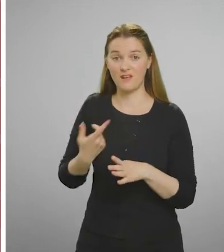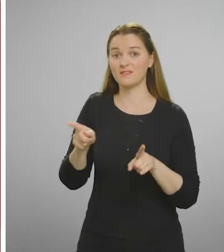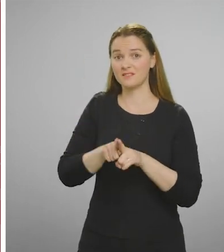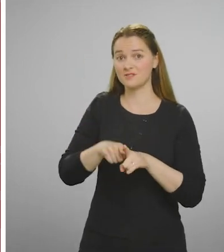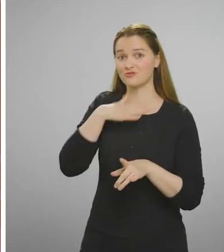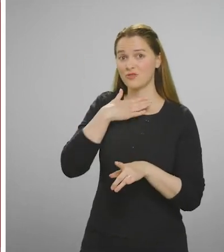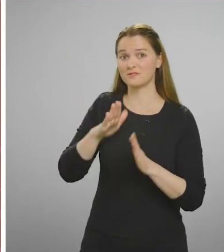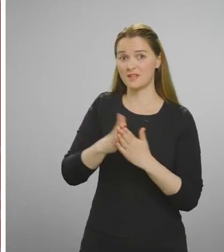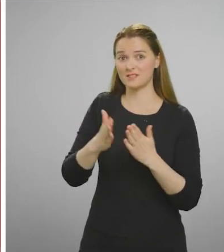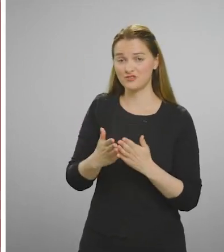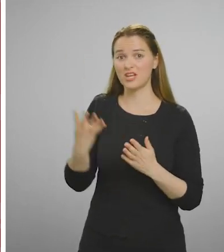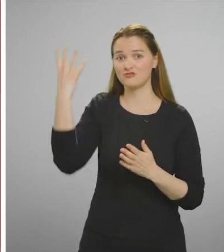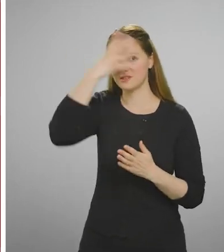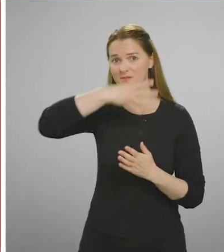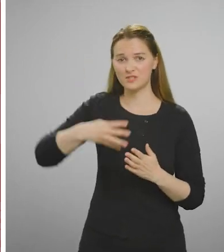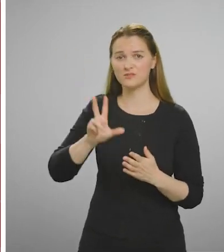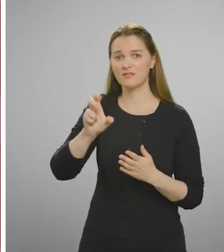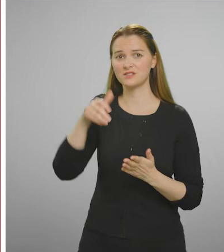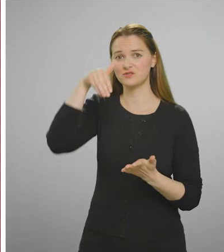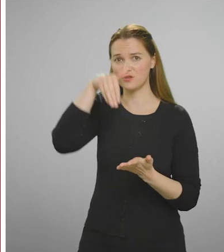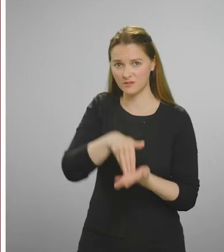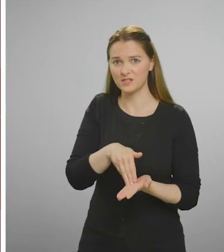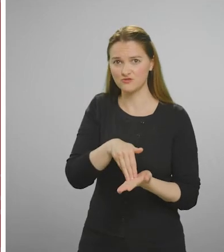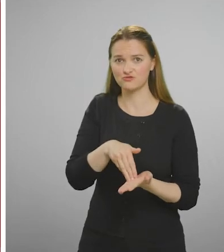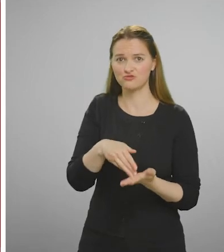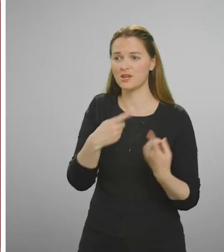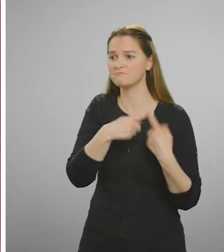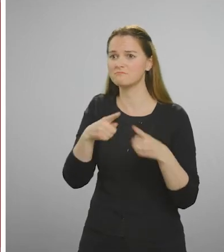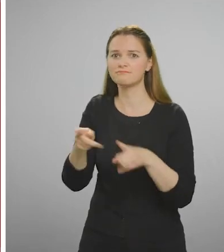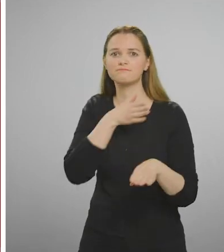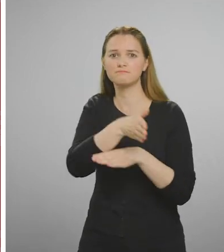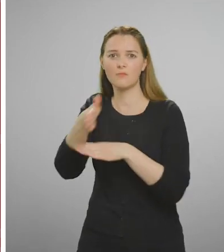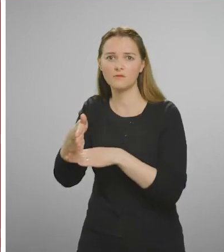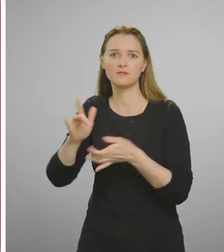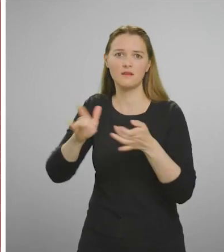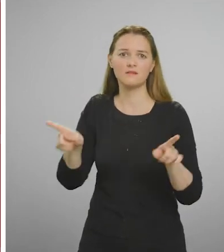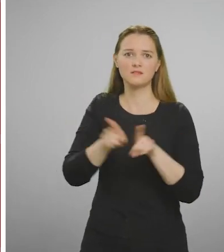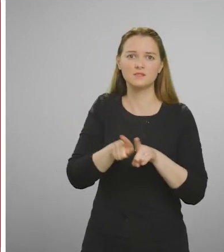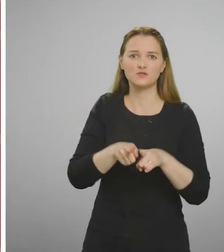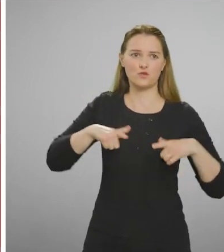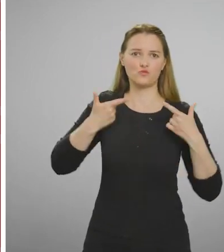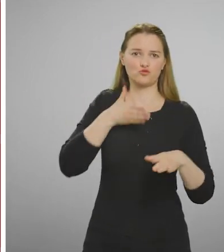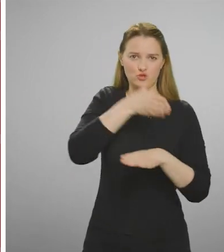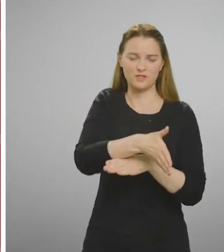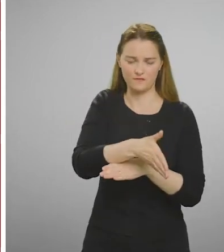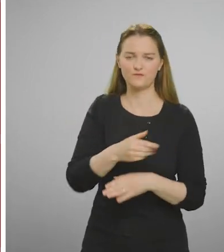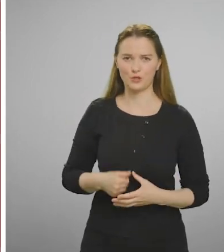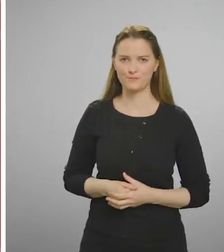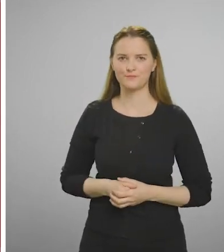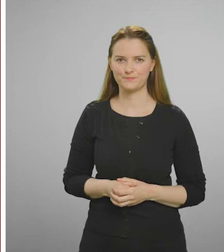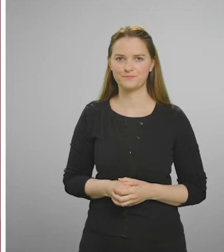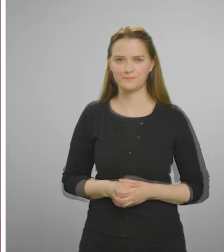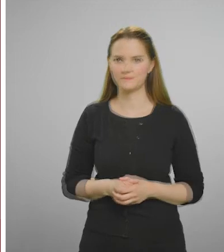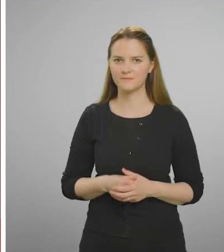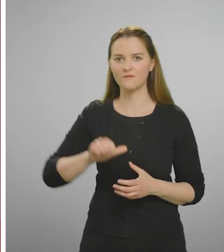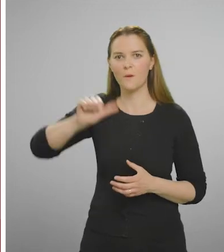2019. No i školske knjižnice broje više od 4.300.000 fizičkih i virtualnih posjeta. Iz